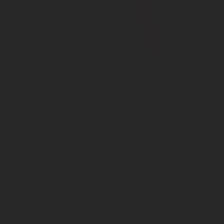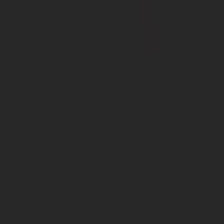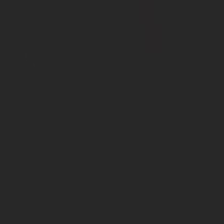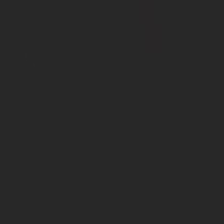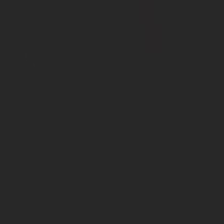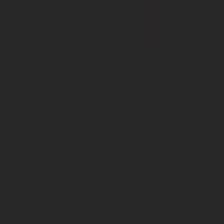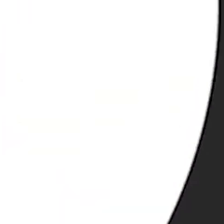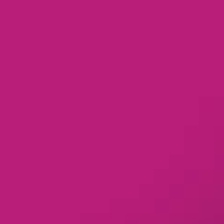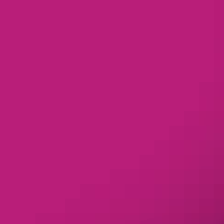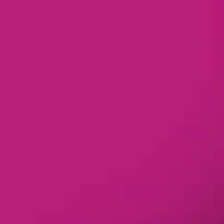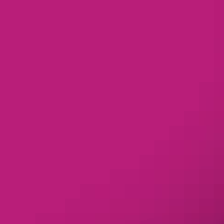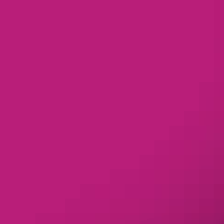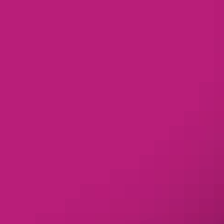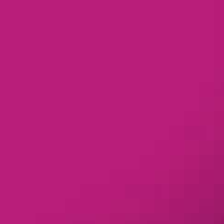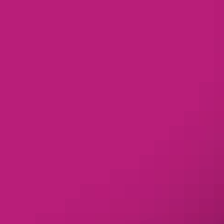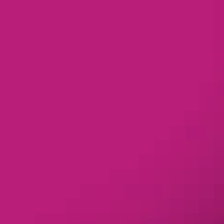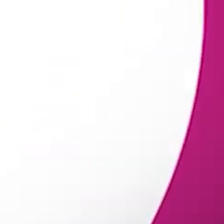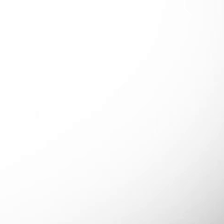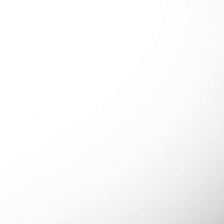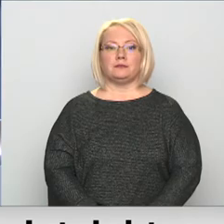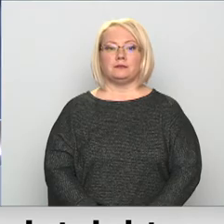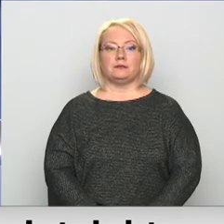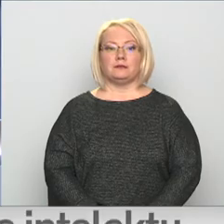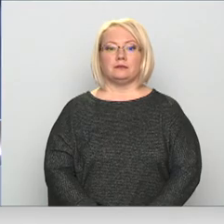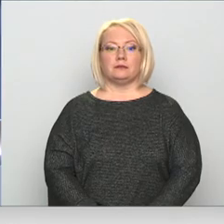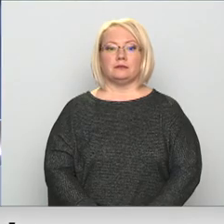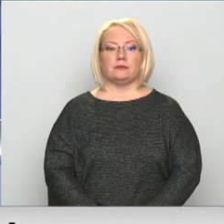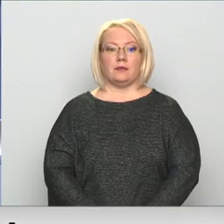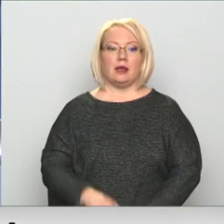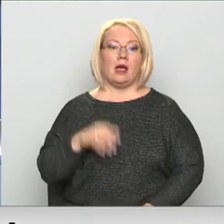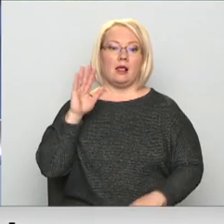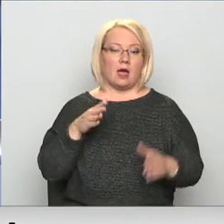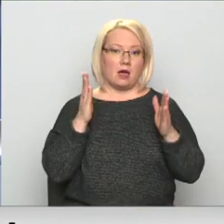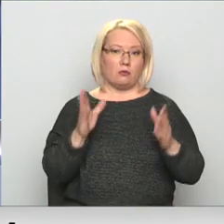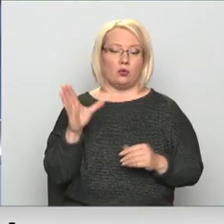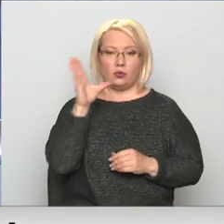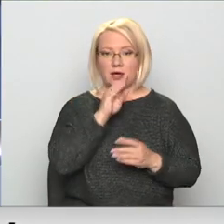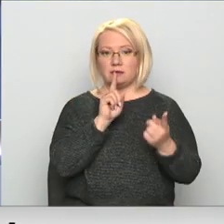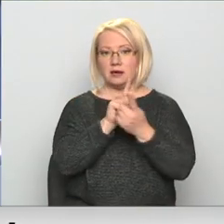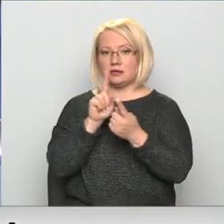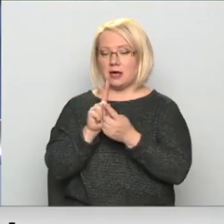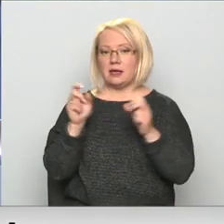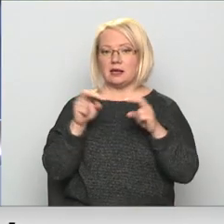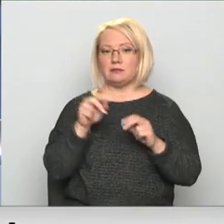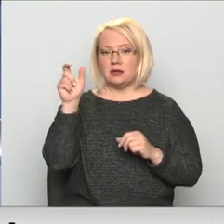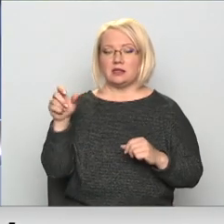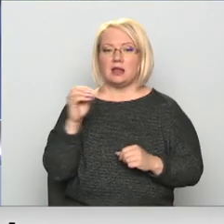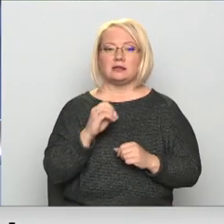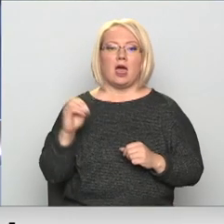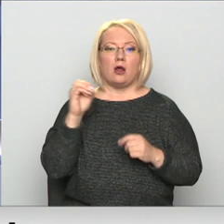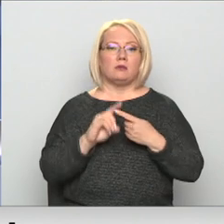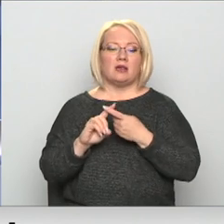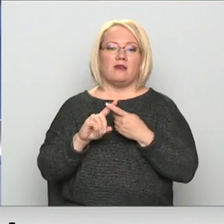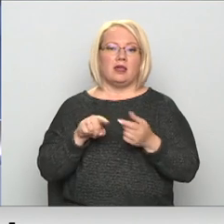Re, viss ēters ir te! Lai būtu iespēja satikt ekspertus Eiropas Savienības